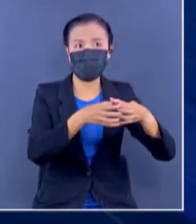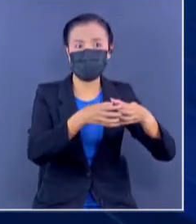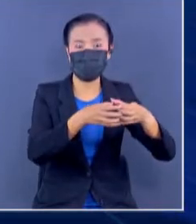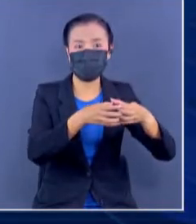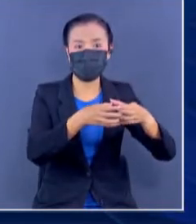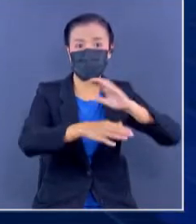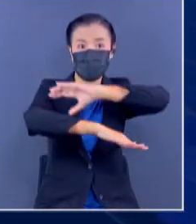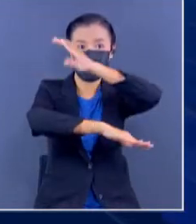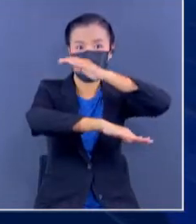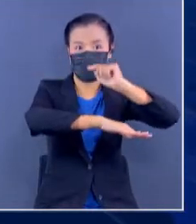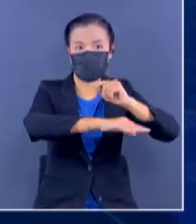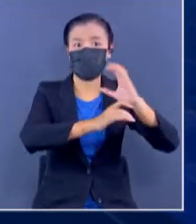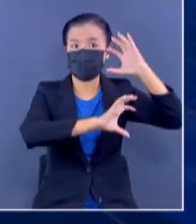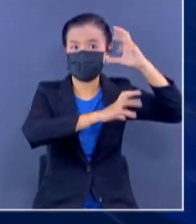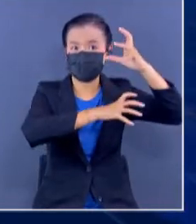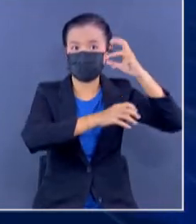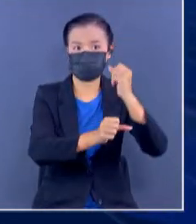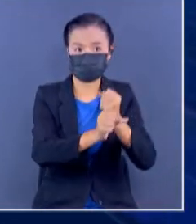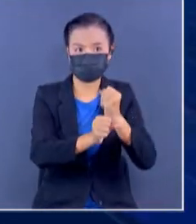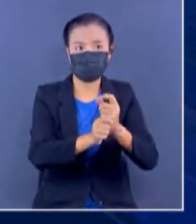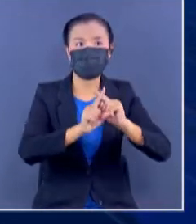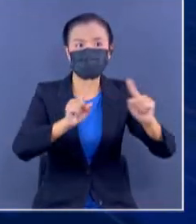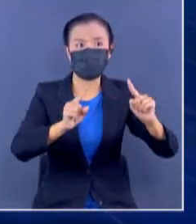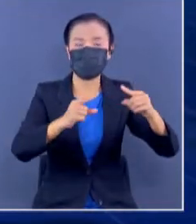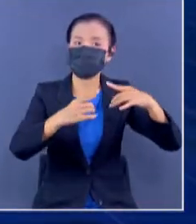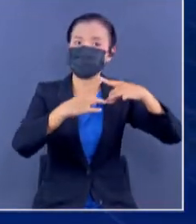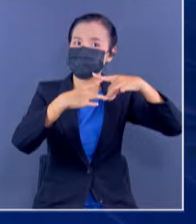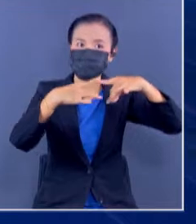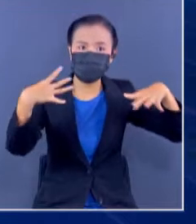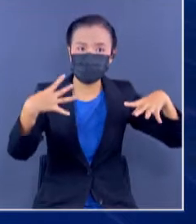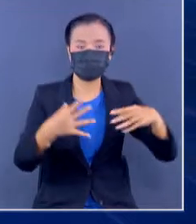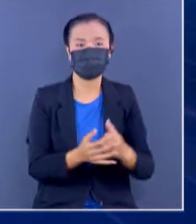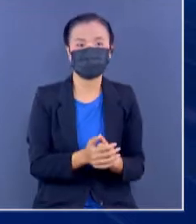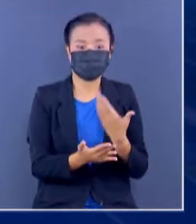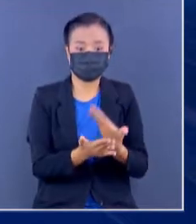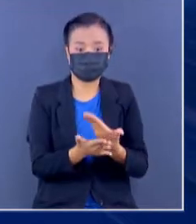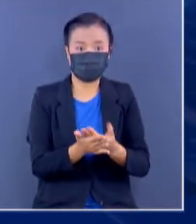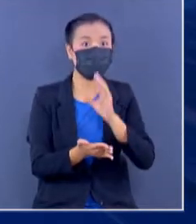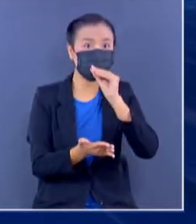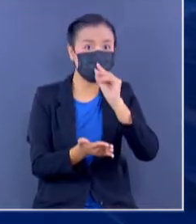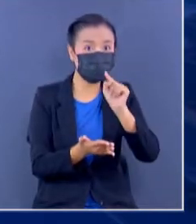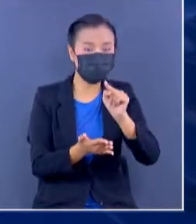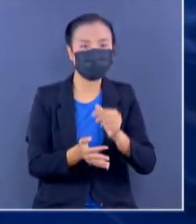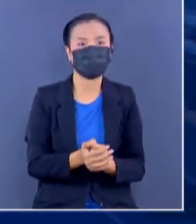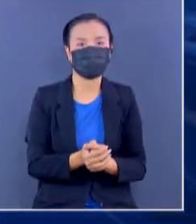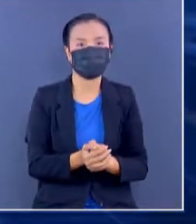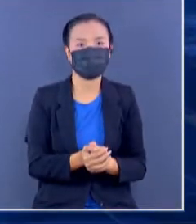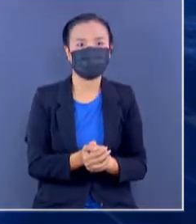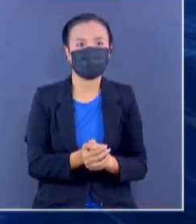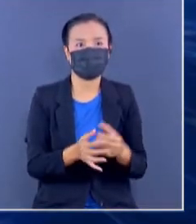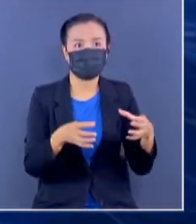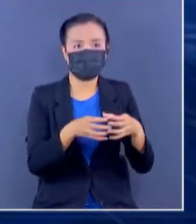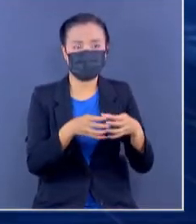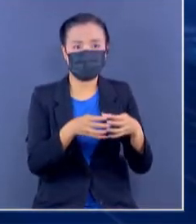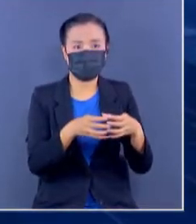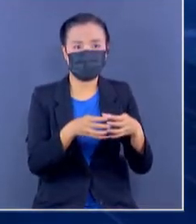ำภาพยนตร์จะทำหนังค่ะแต่สุดท้ายไม่เป็นแบบนั้นค่ะนายทุนที่อ้างถึงที่พูดถึงเนี่ยไปพูดกับกลุ่มฝั่งน